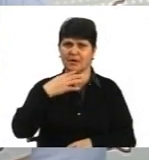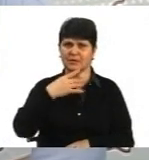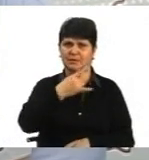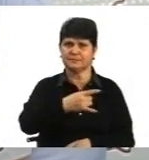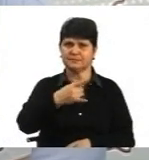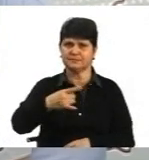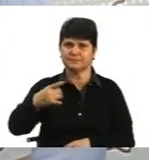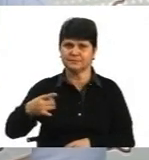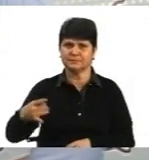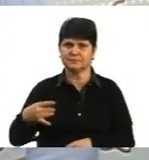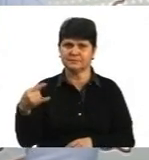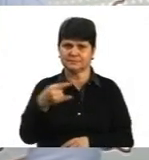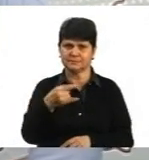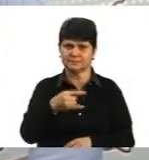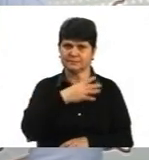будь-якому